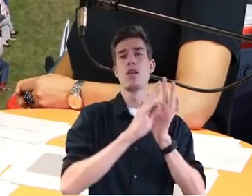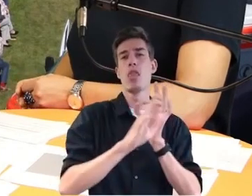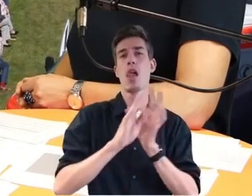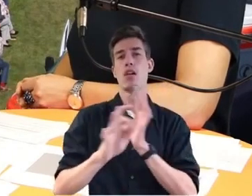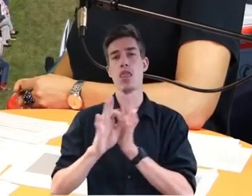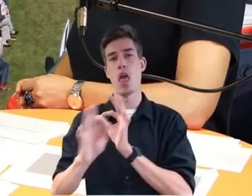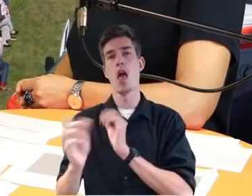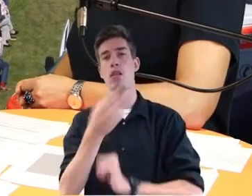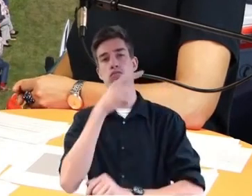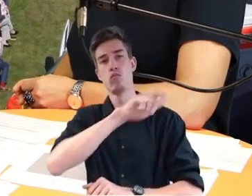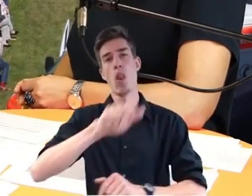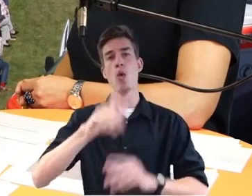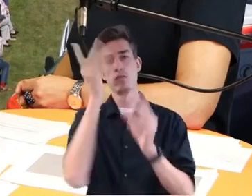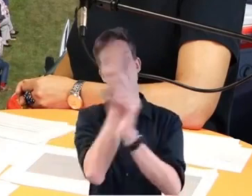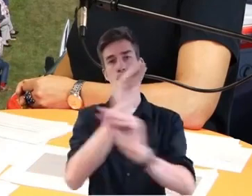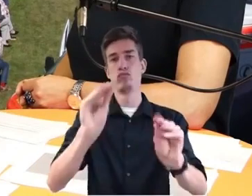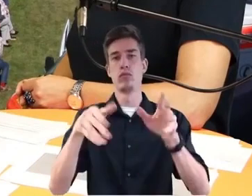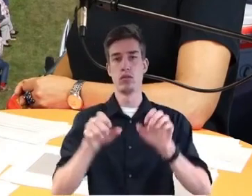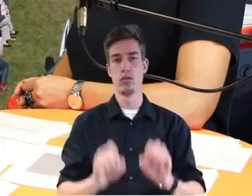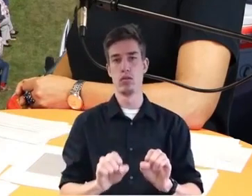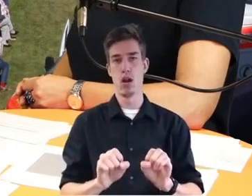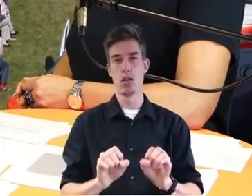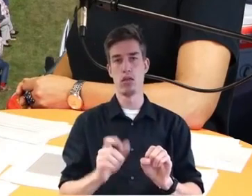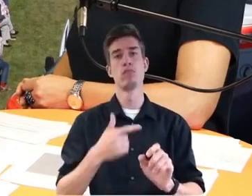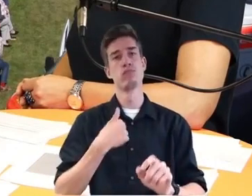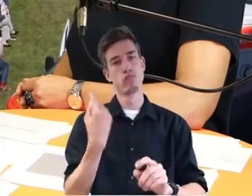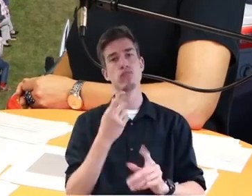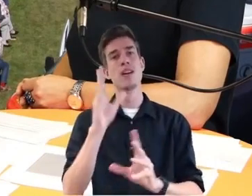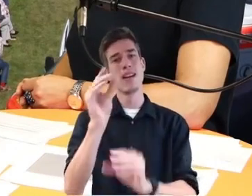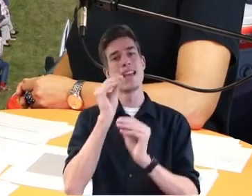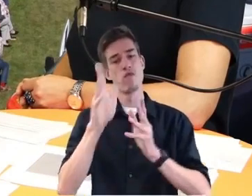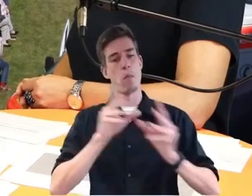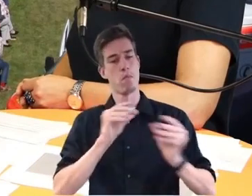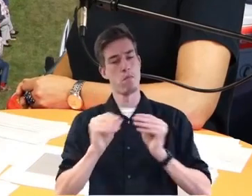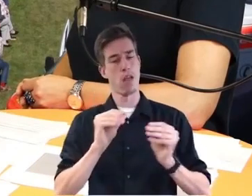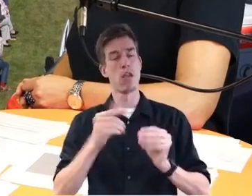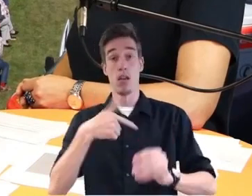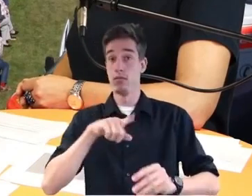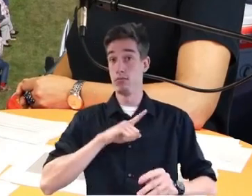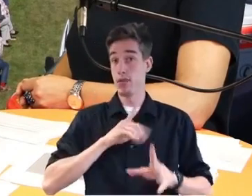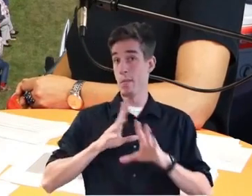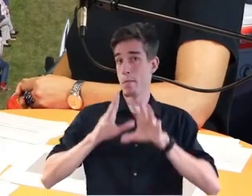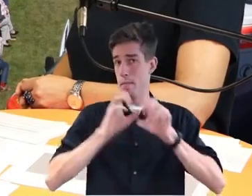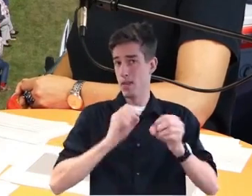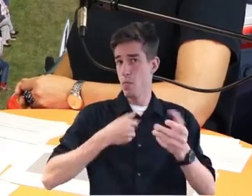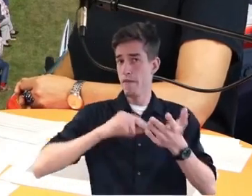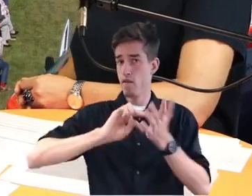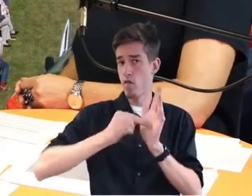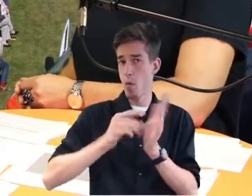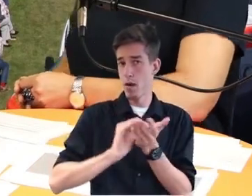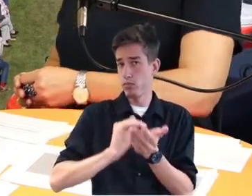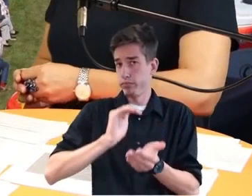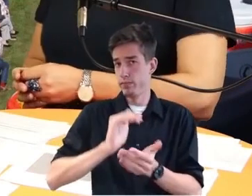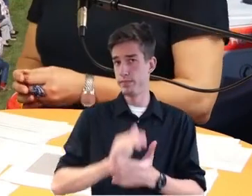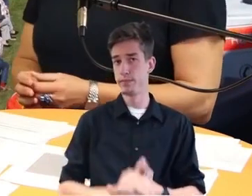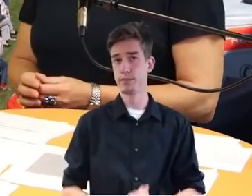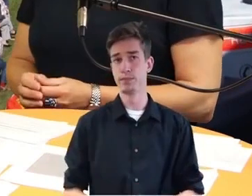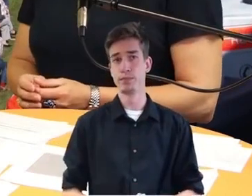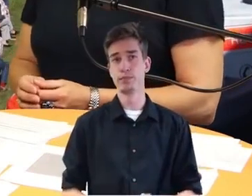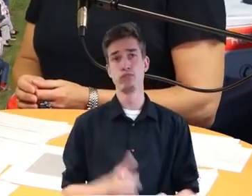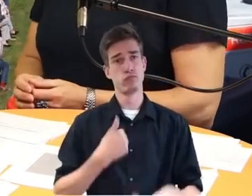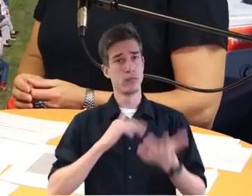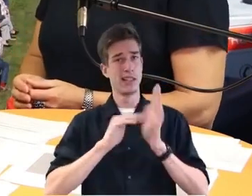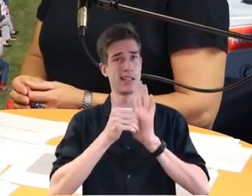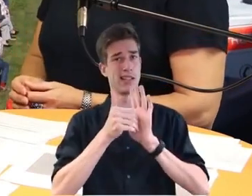über die wir die Bevölkerung informieren und Informationsmaterialien. Ich habe hier einige mitgebracht. Zum Beispiel haben